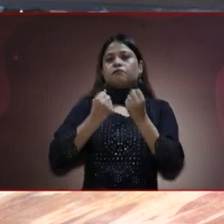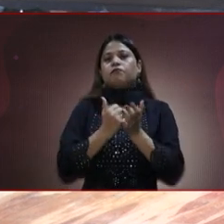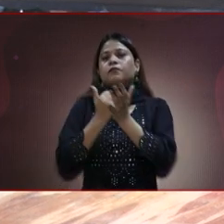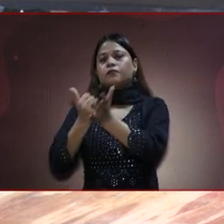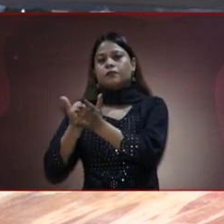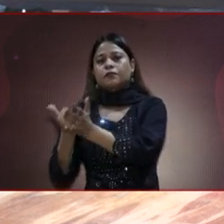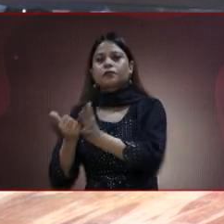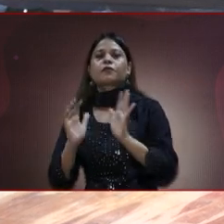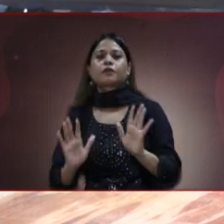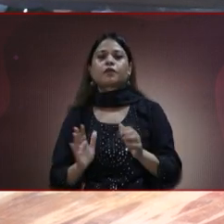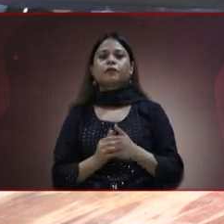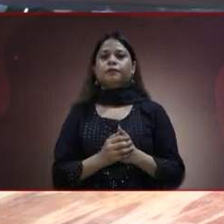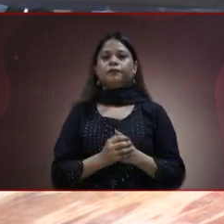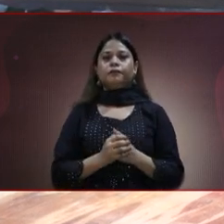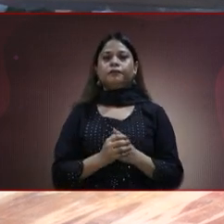अवसर भी प्रदान करती है।